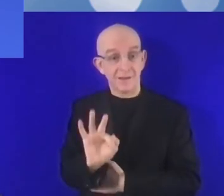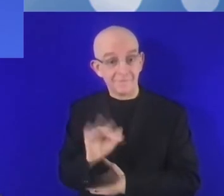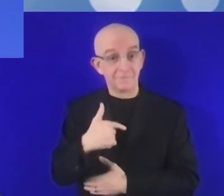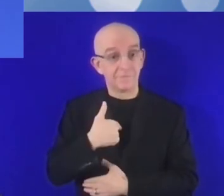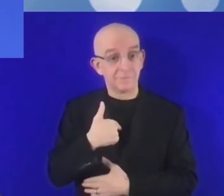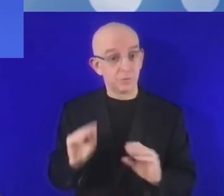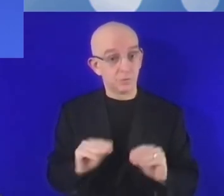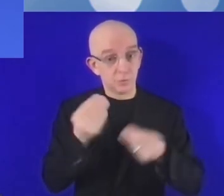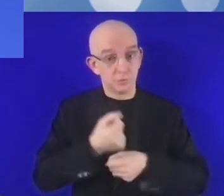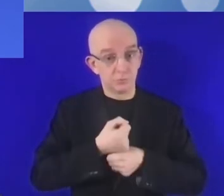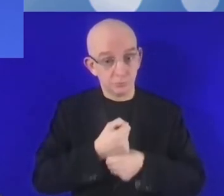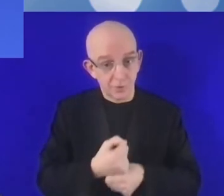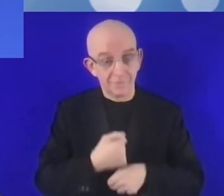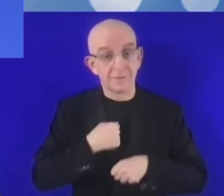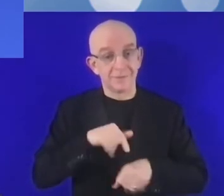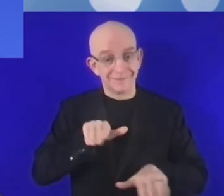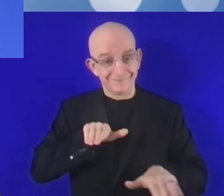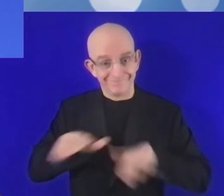en particulier l'objectif 17.